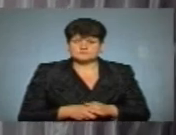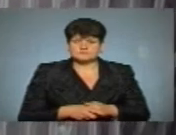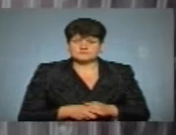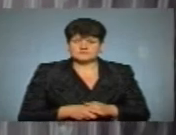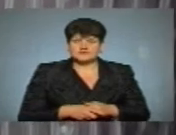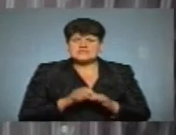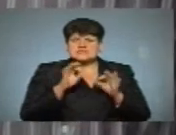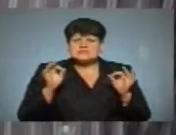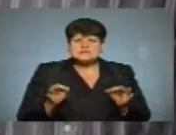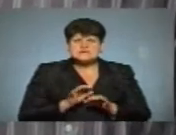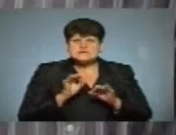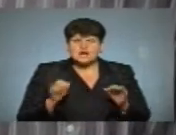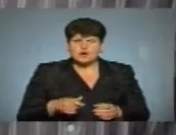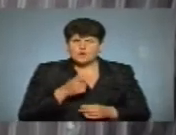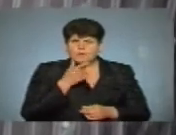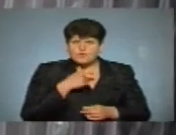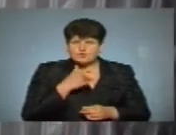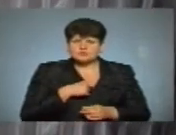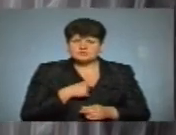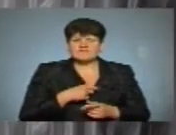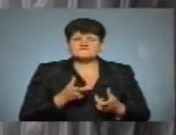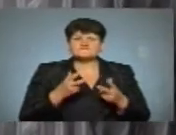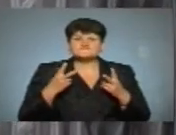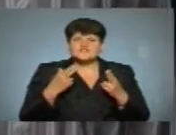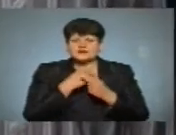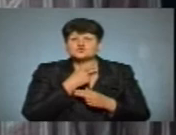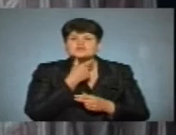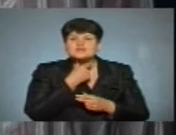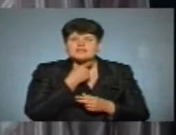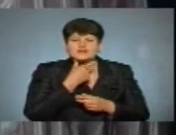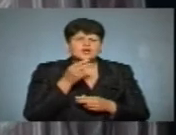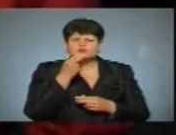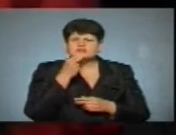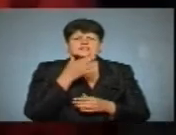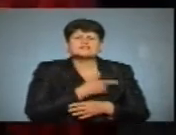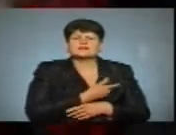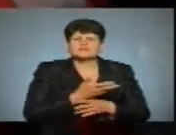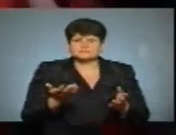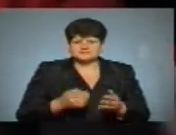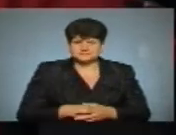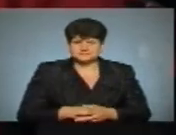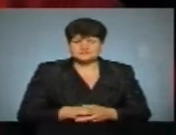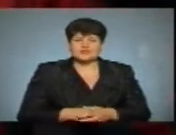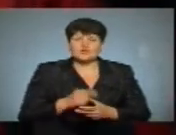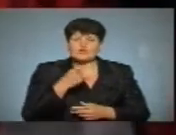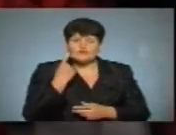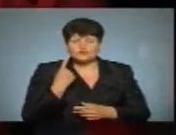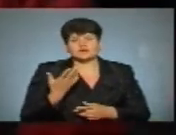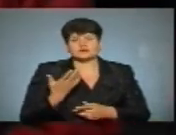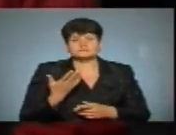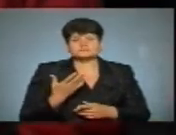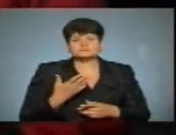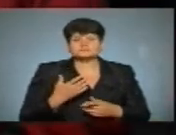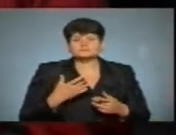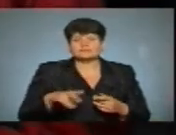Ніякого морозива. Виріжуть гланди, тоді їж скільки завгодно. За словами Олега Мосійчука, виставу мали